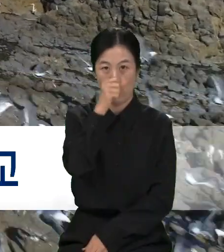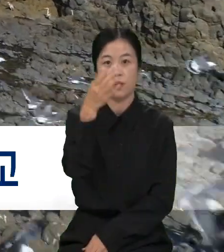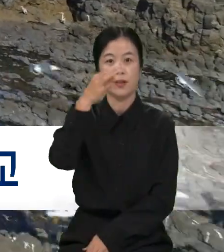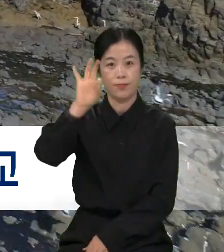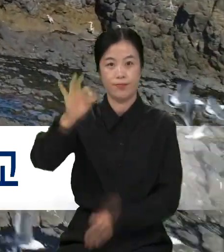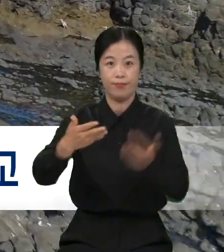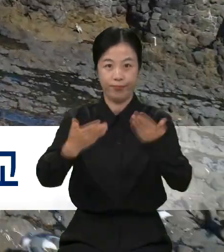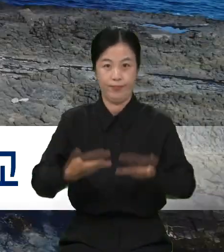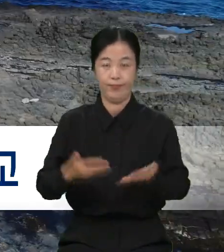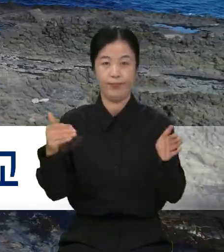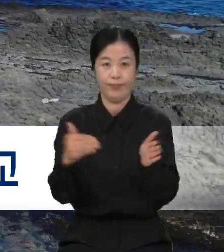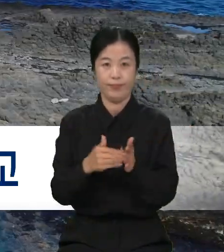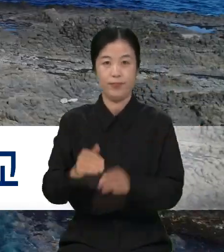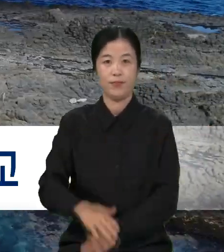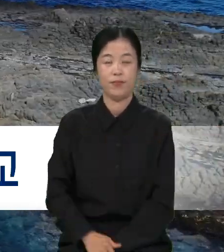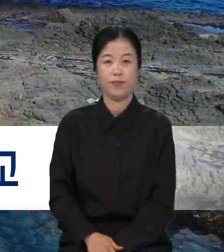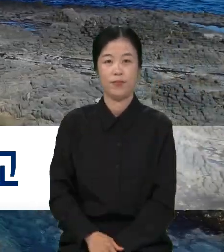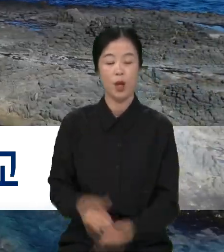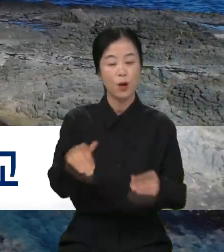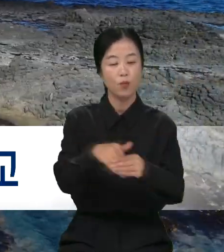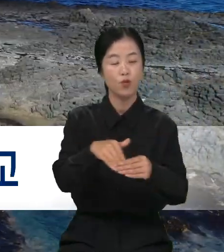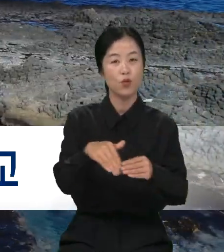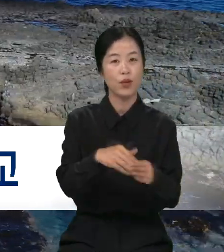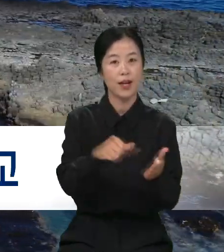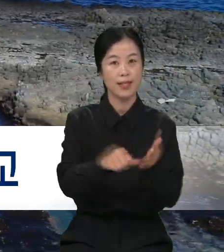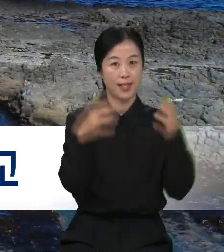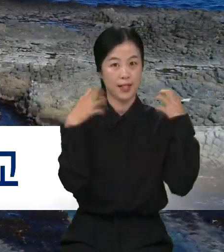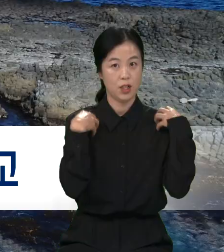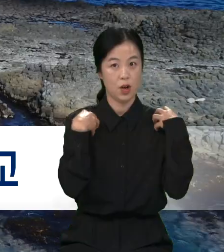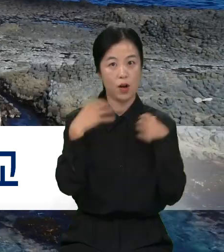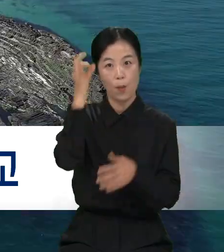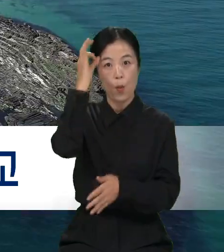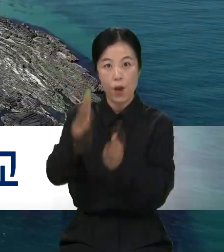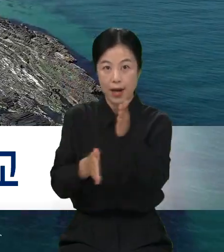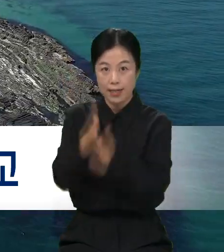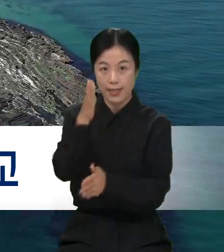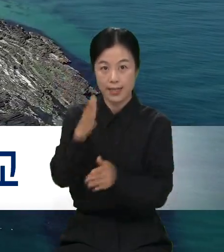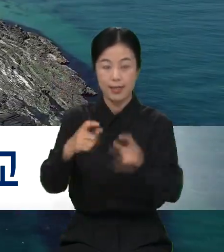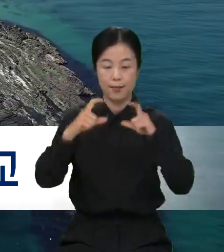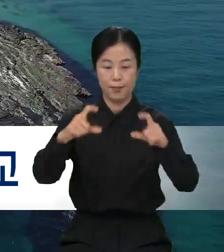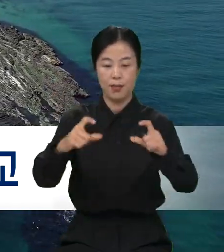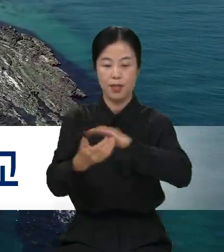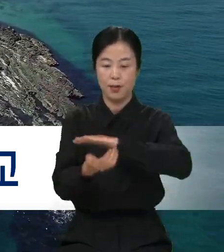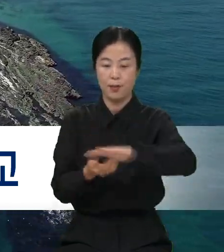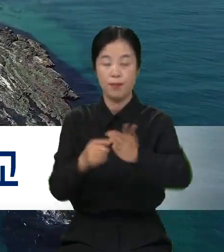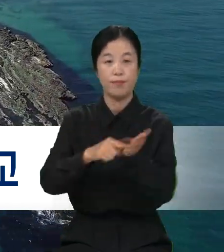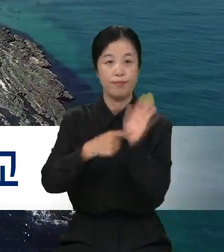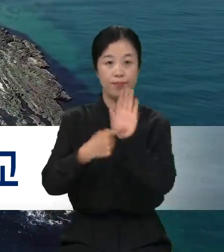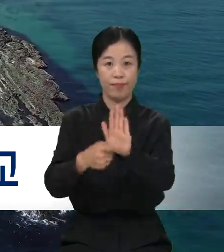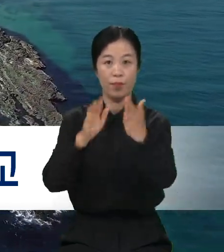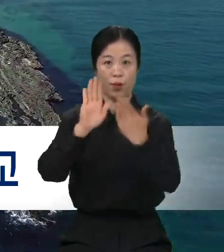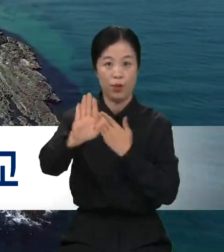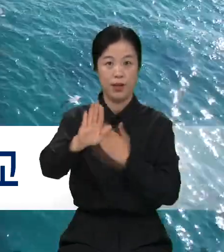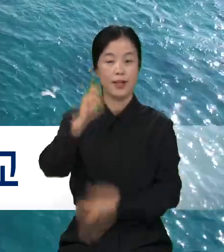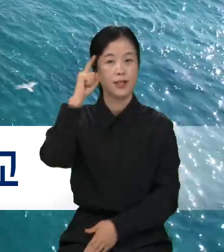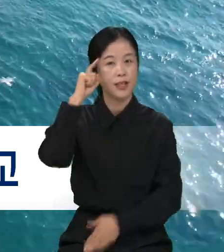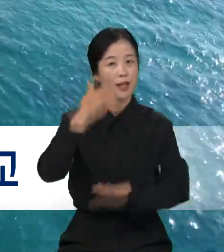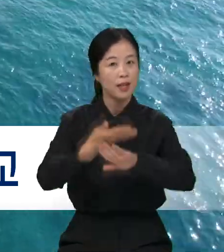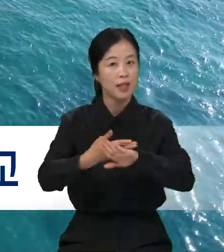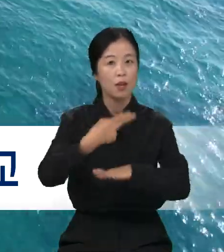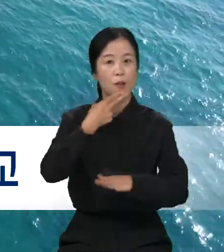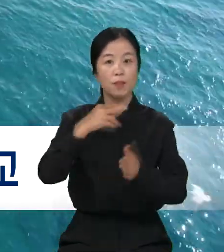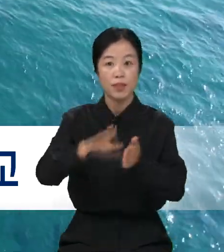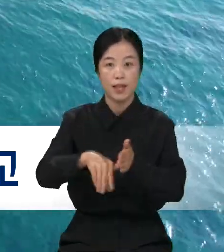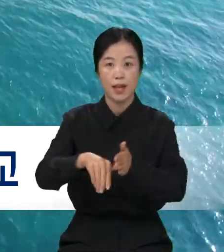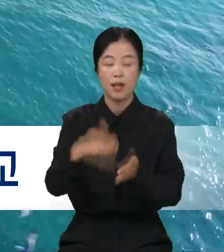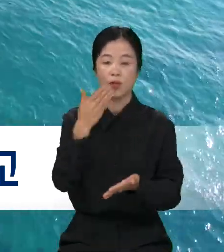지질학적 가치가 우수한 자연유산으로 인정했습니다 문화재청과 포항시는 지정예고기간을 거쳐 별도 의견이